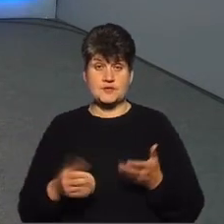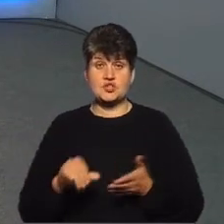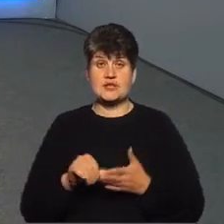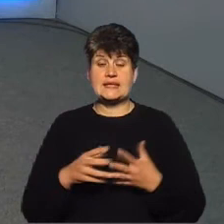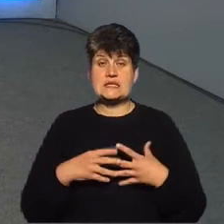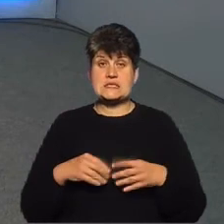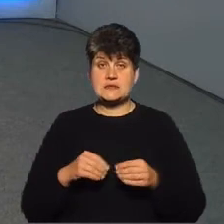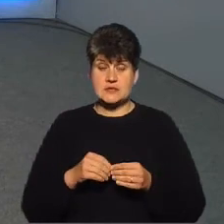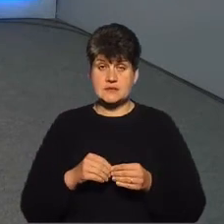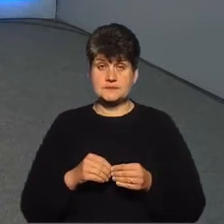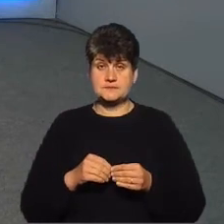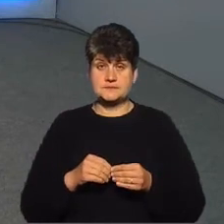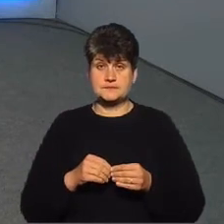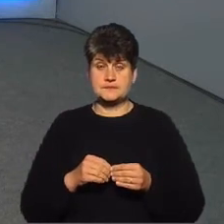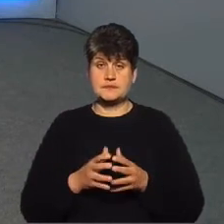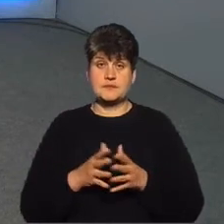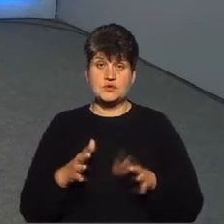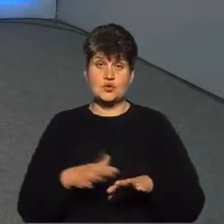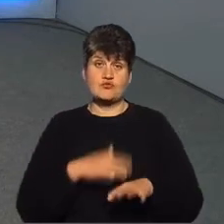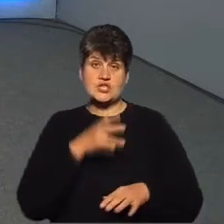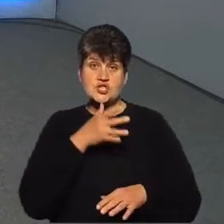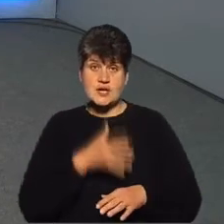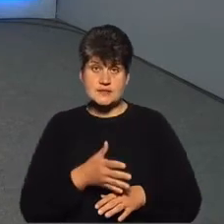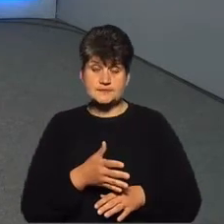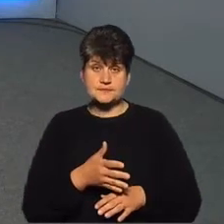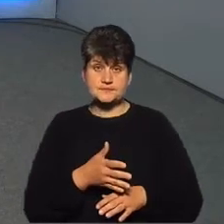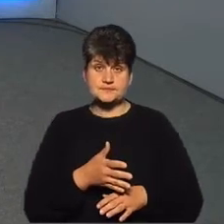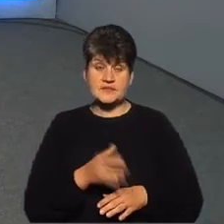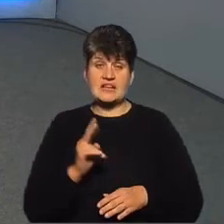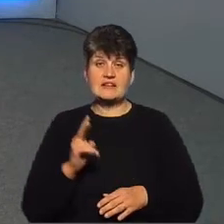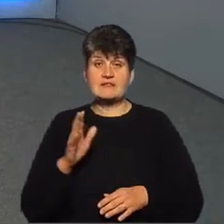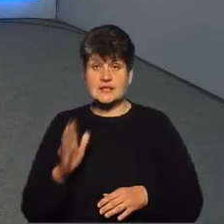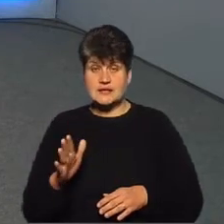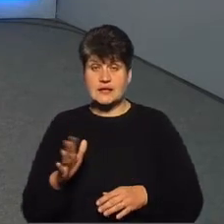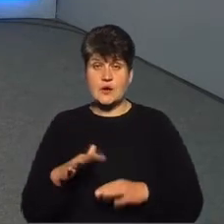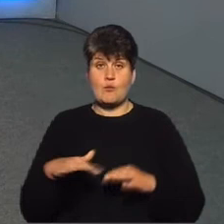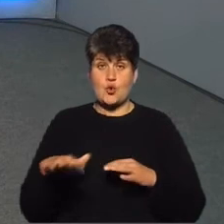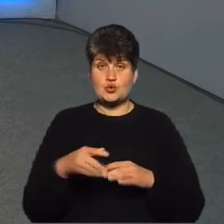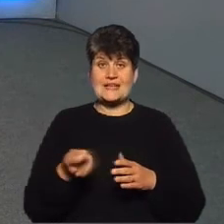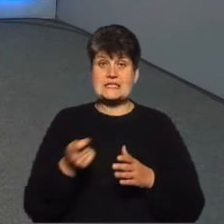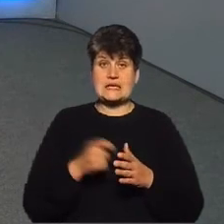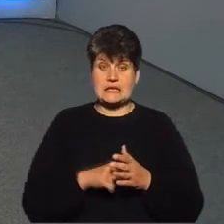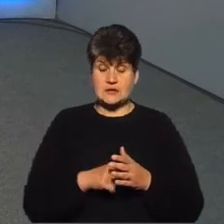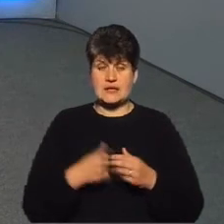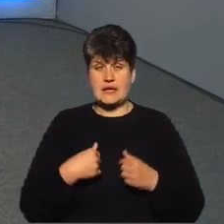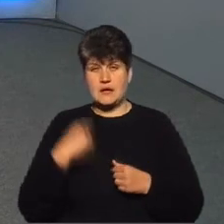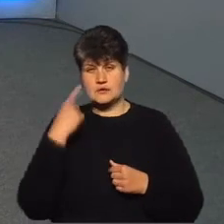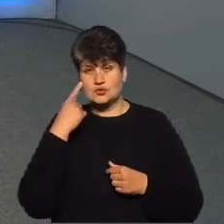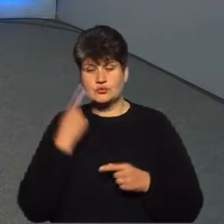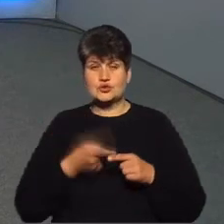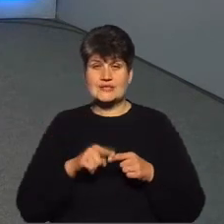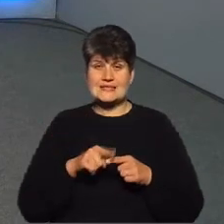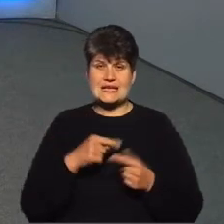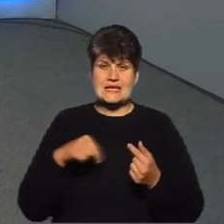знаходяться більш тривалий час в квартирі, там, в просторі закритому, я думаю, що просто цей цикл